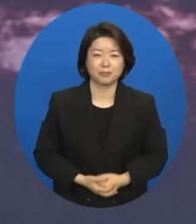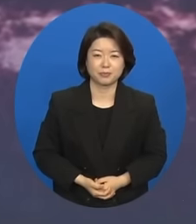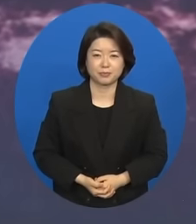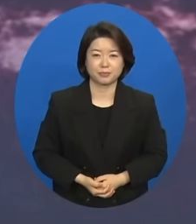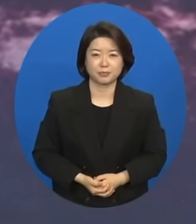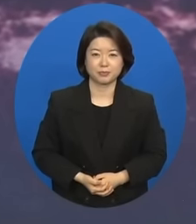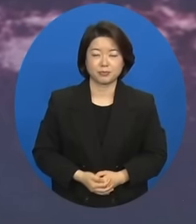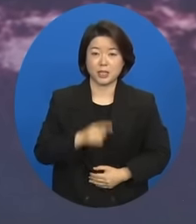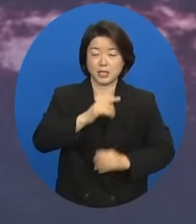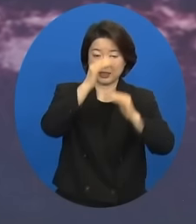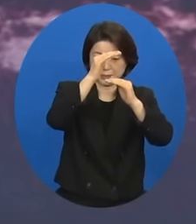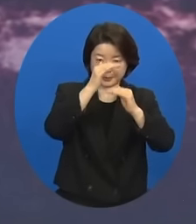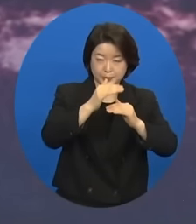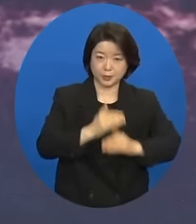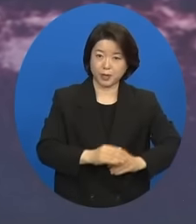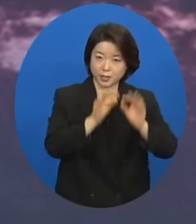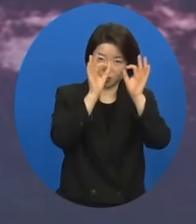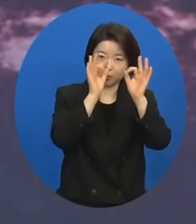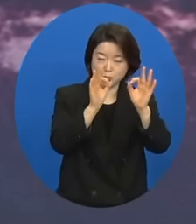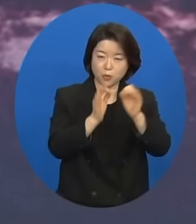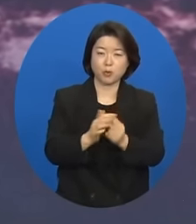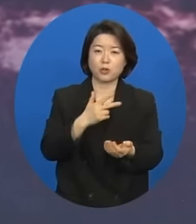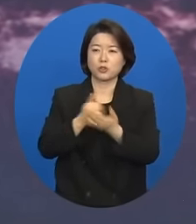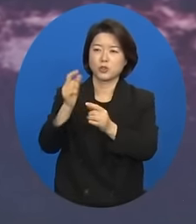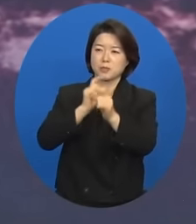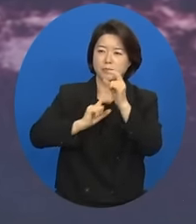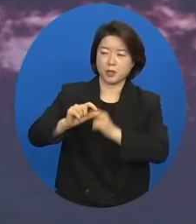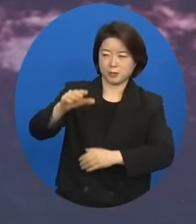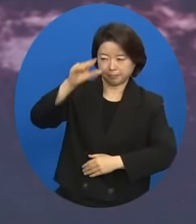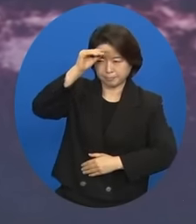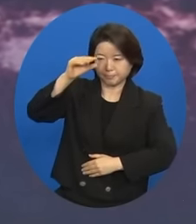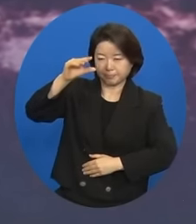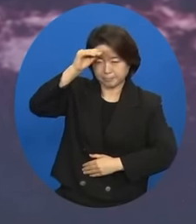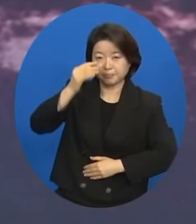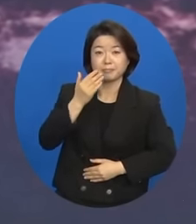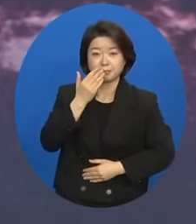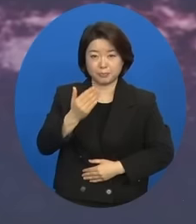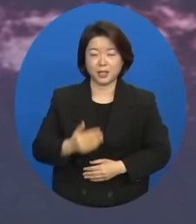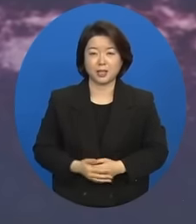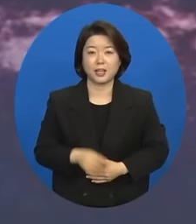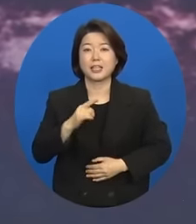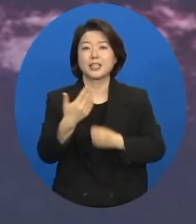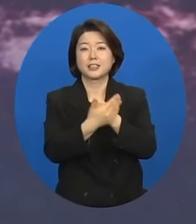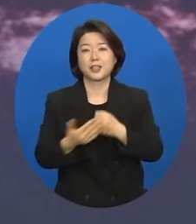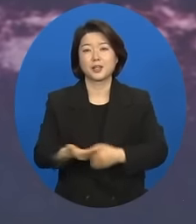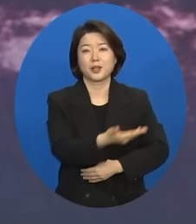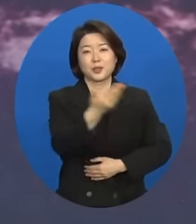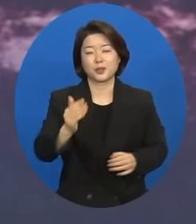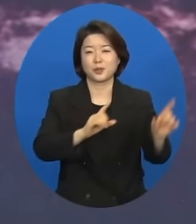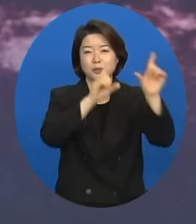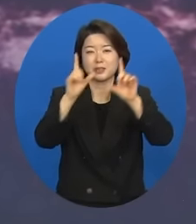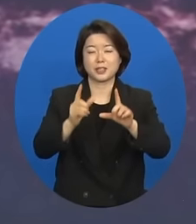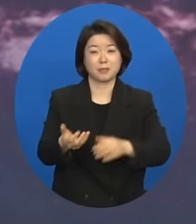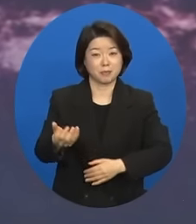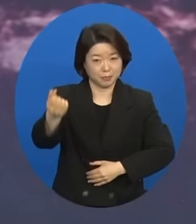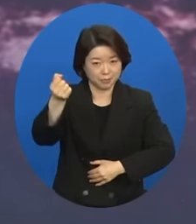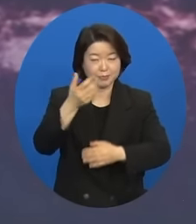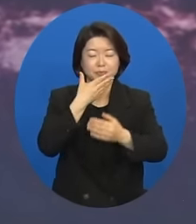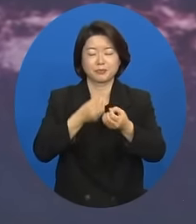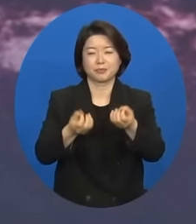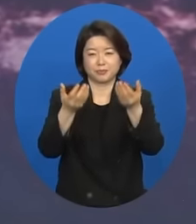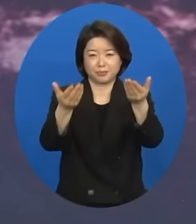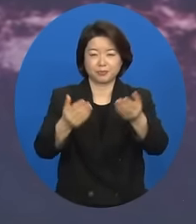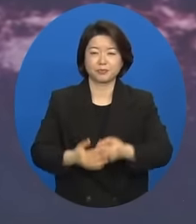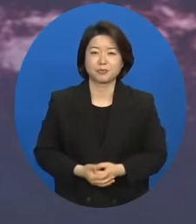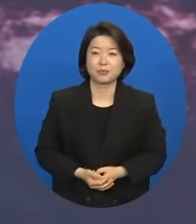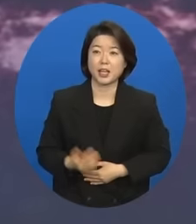아 그 과정을 통해서 주님을 더욱더 닮아가게 되는 것이죠이 은혜가 여러분들의 삶에 있기를 축복 합니다 지난번에